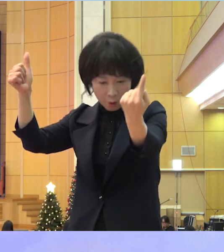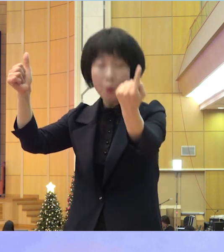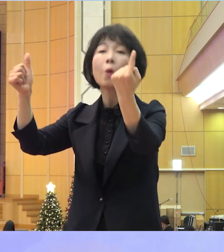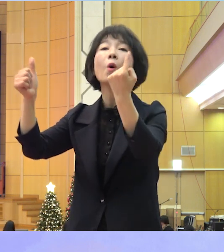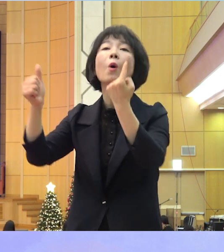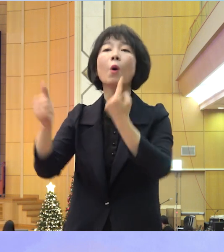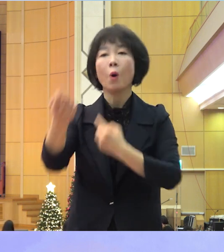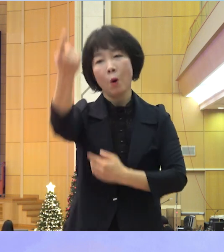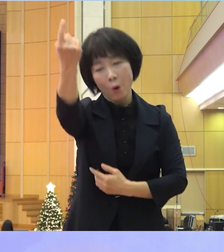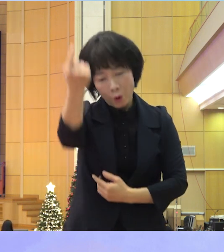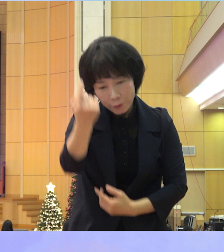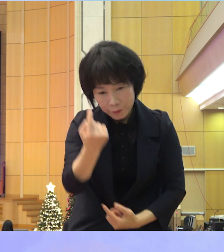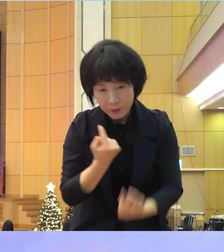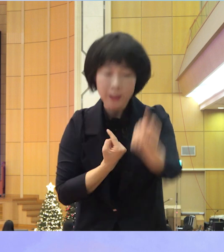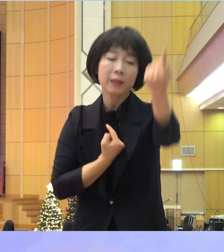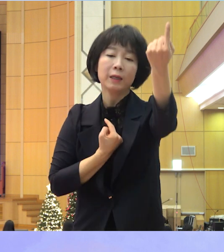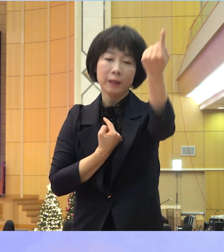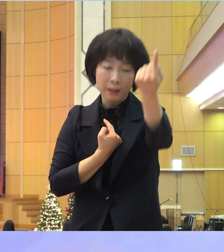주께로